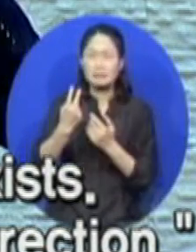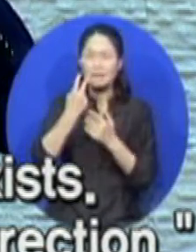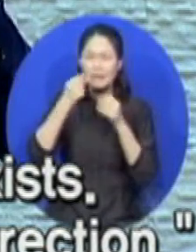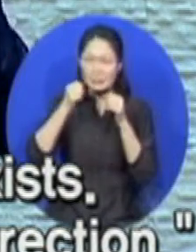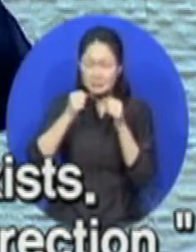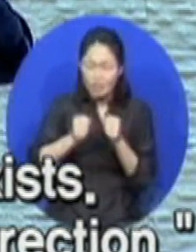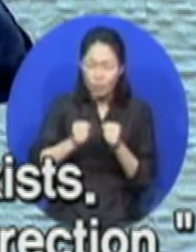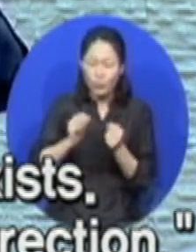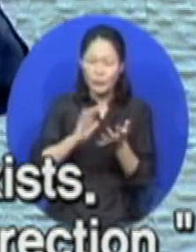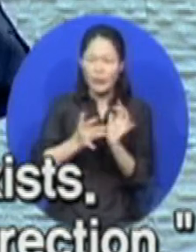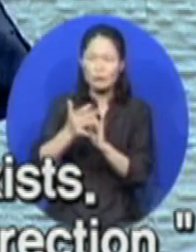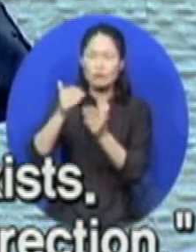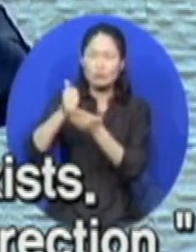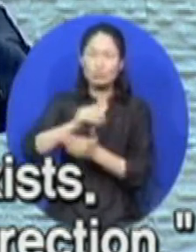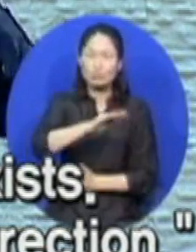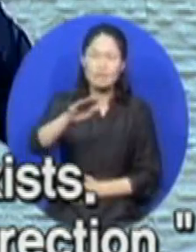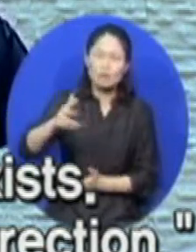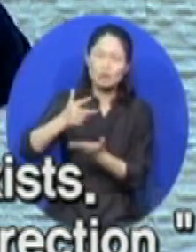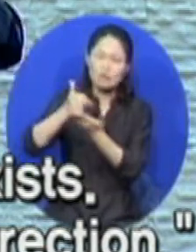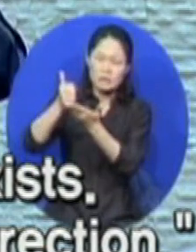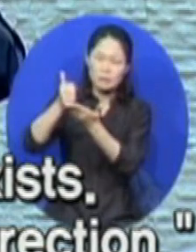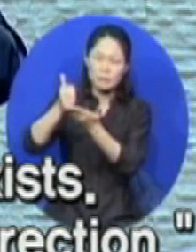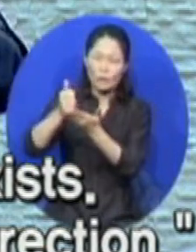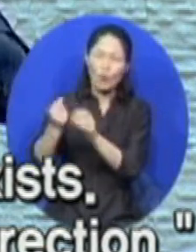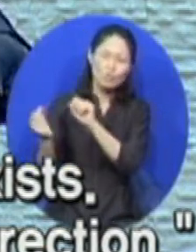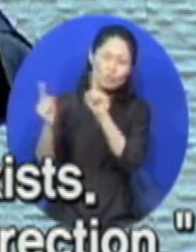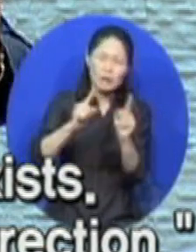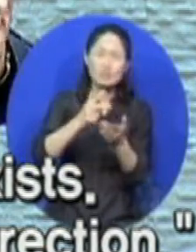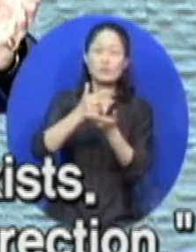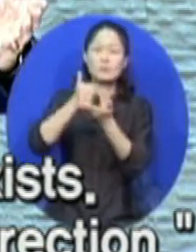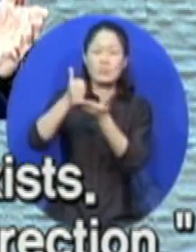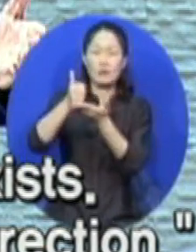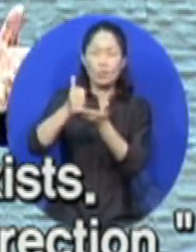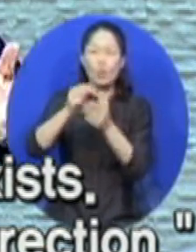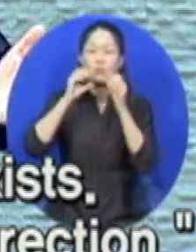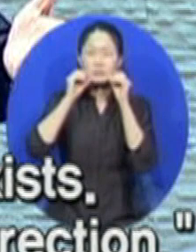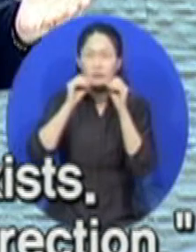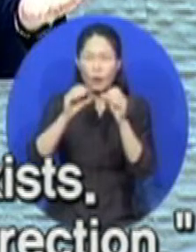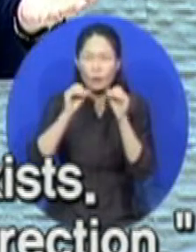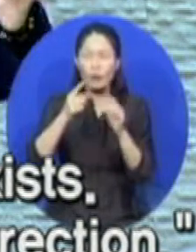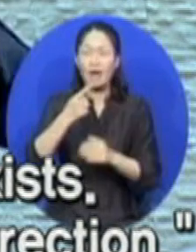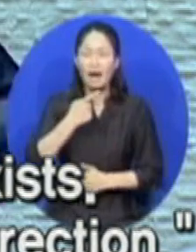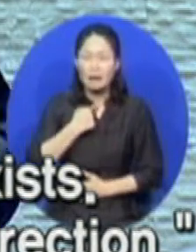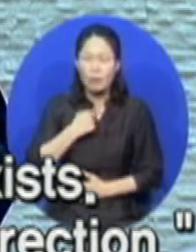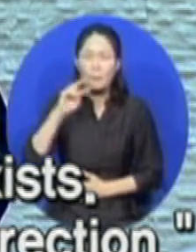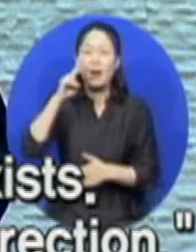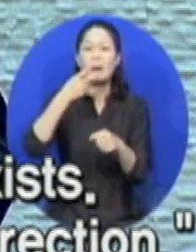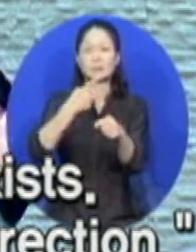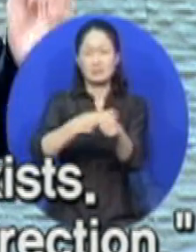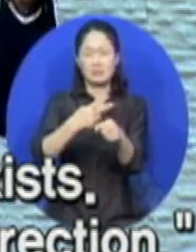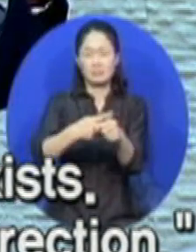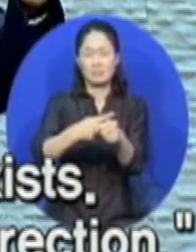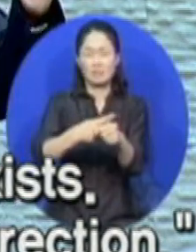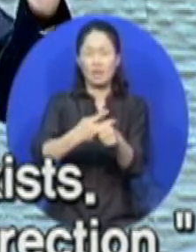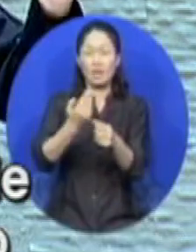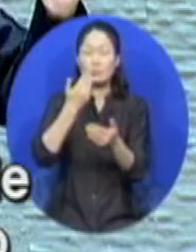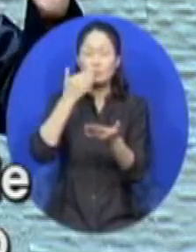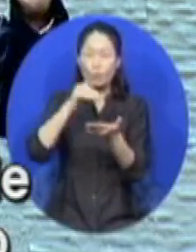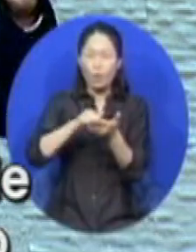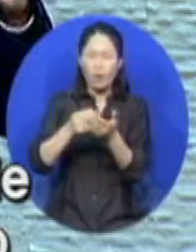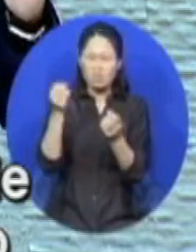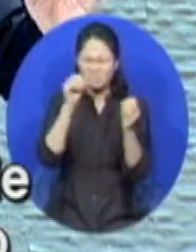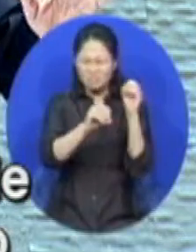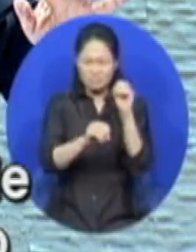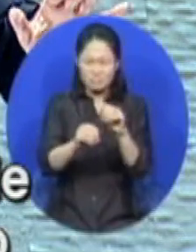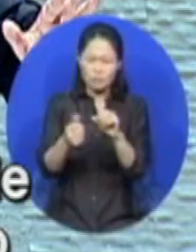예수님은 우리 주님이 시라고 부활의 주님이 지라고 전 2 하던 그 사도 바울이 올해 맞아서